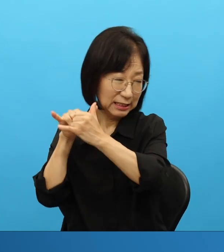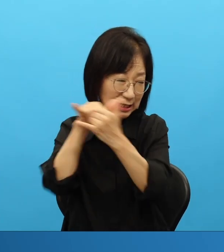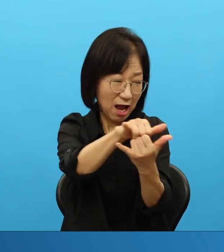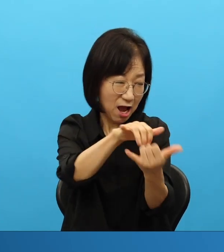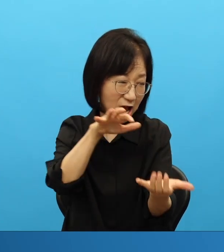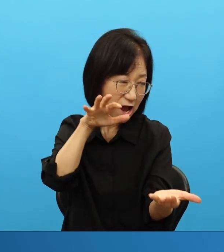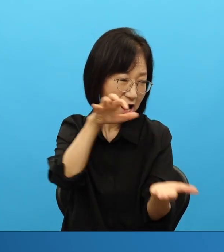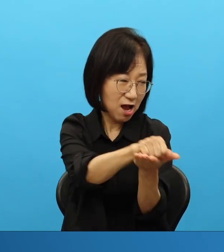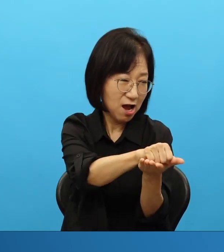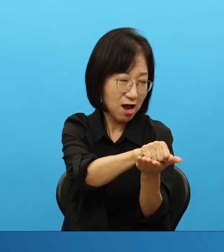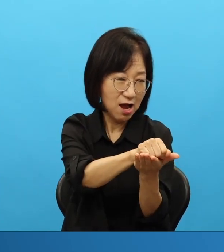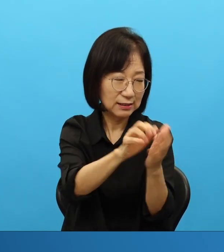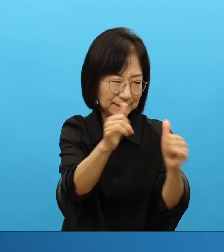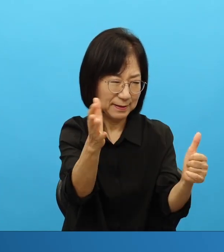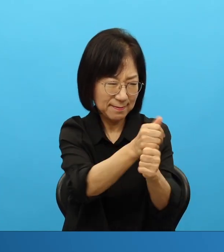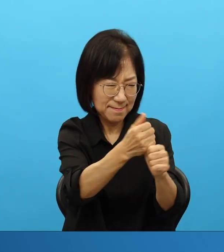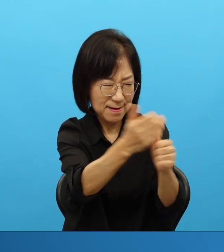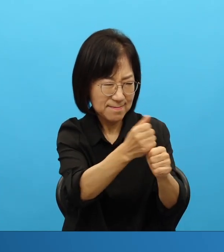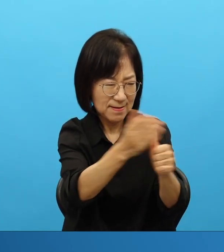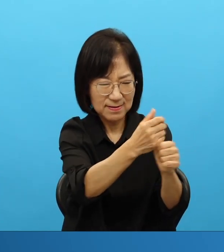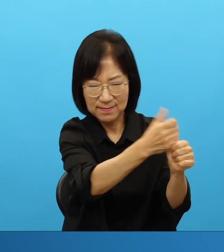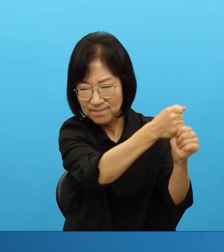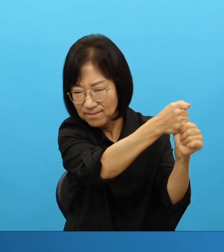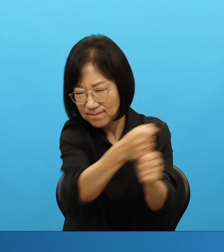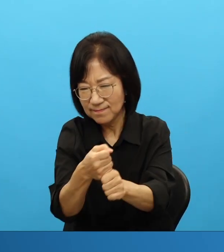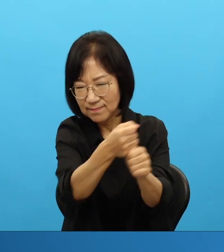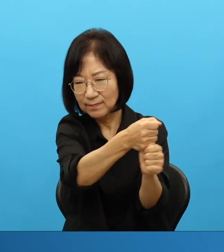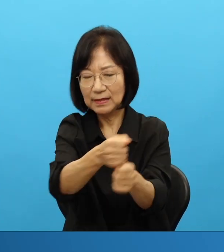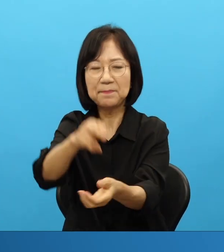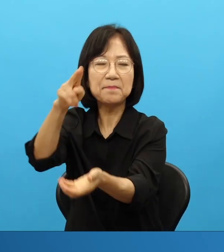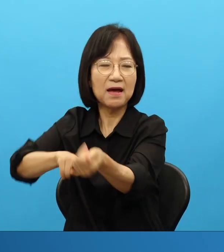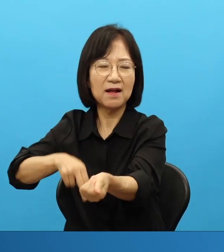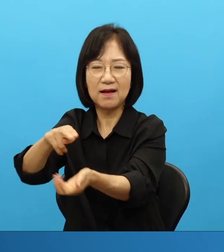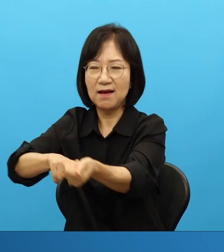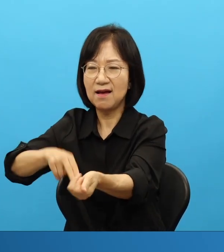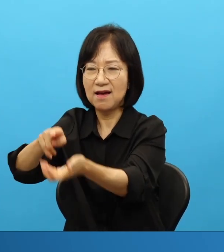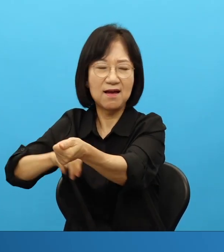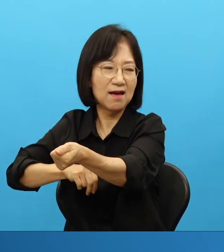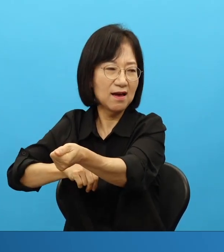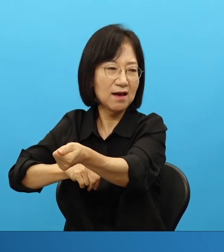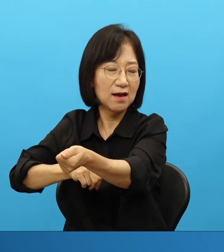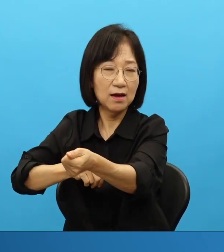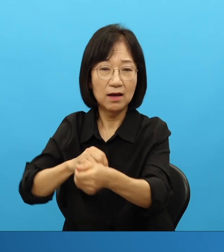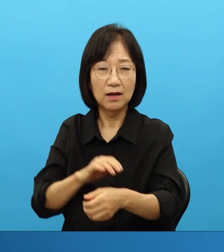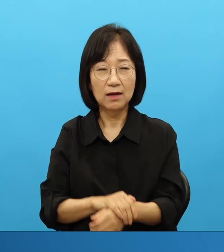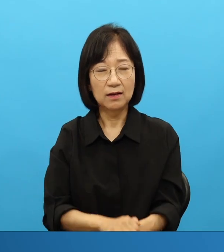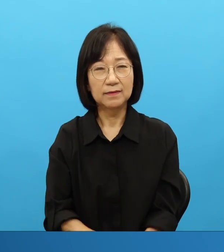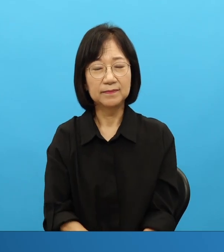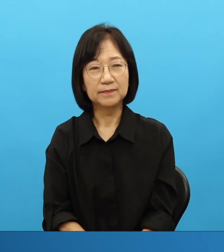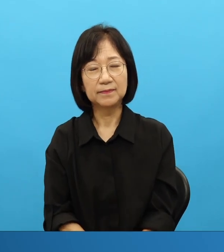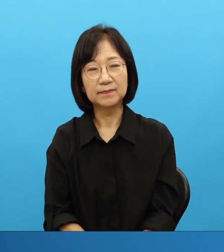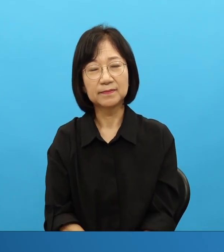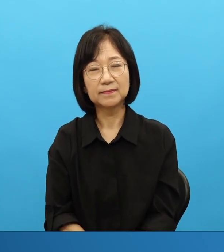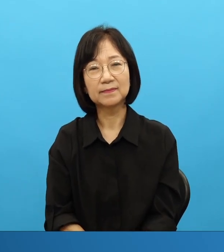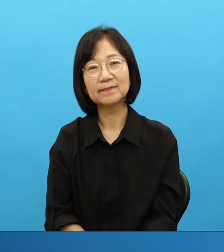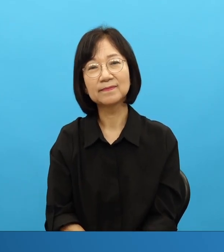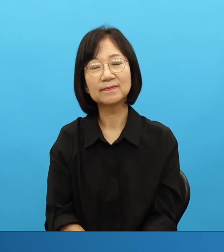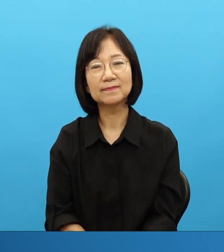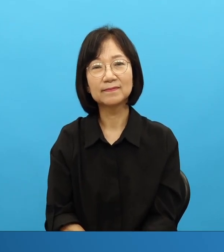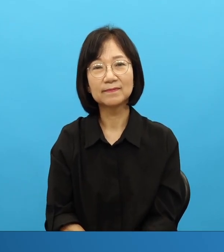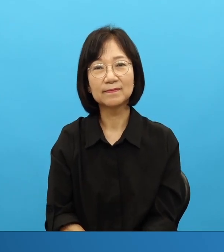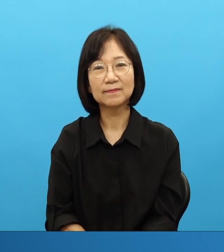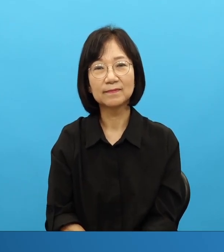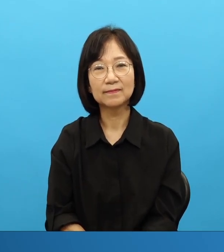잡아다가 팔아먹고. They invaded vast areas of land. They took the people from these developing countries and then they sold them into slavery.